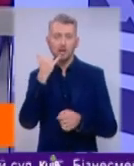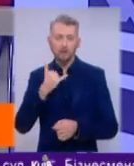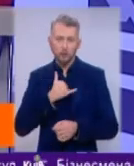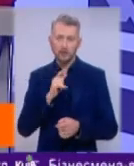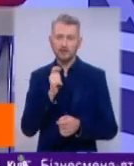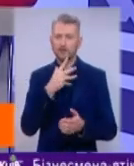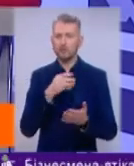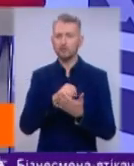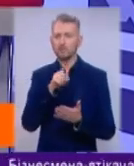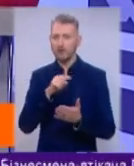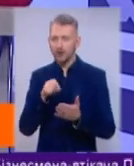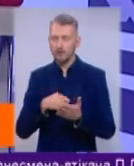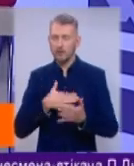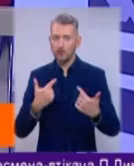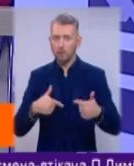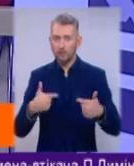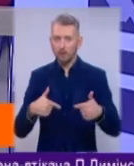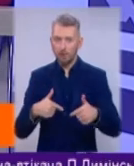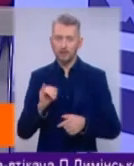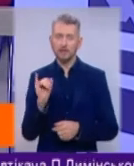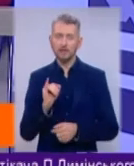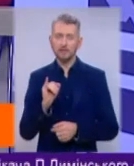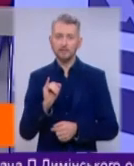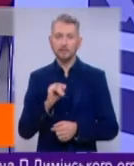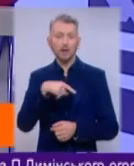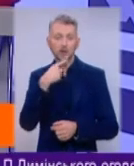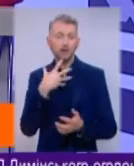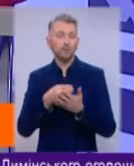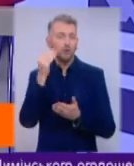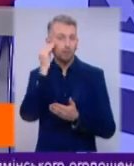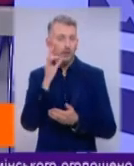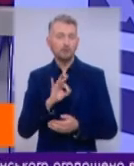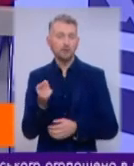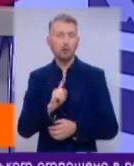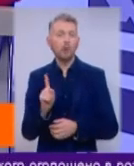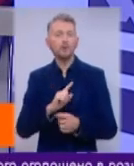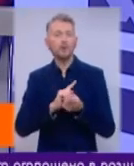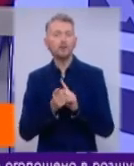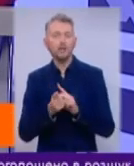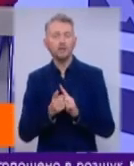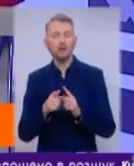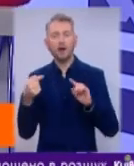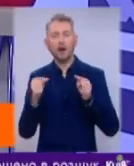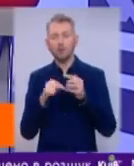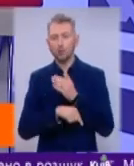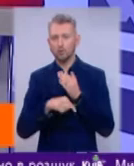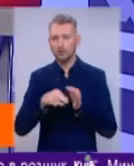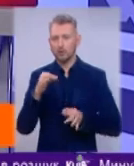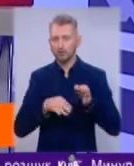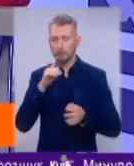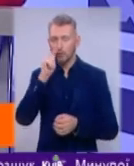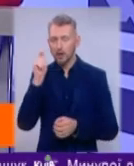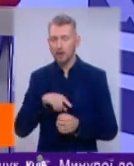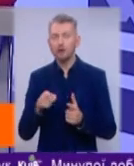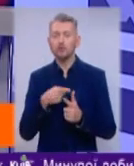ставте свої питання нашим гостям. І кажіть свої думки з приводу того, що змінить антикорупційний суд в Україні,